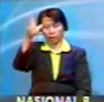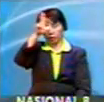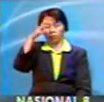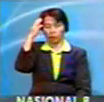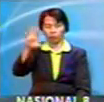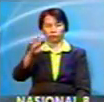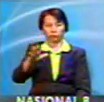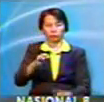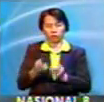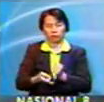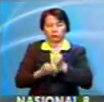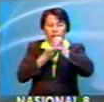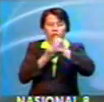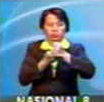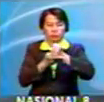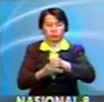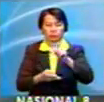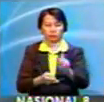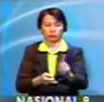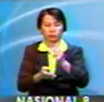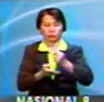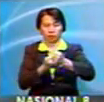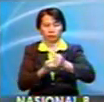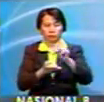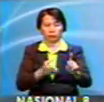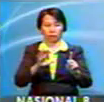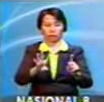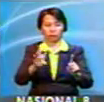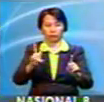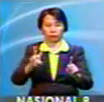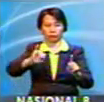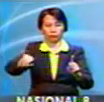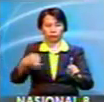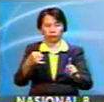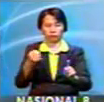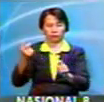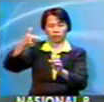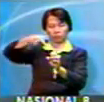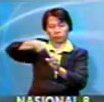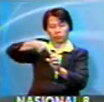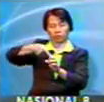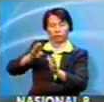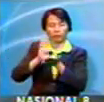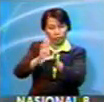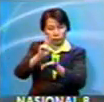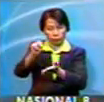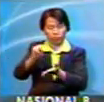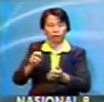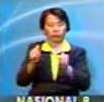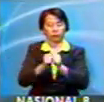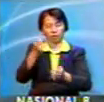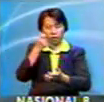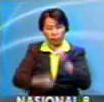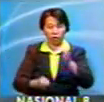dapat menjimatkan sebanyak 142 juta liter diesel bersubsidi dengan